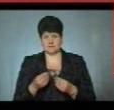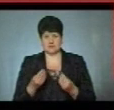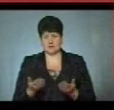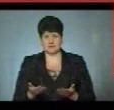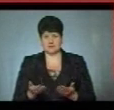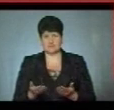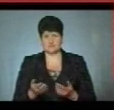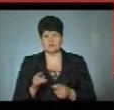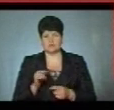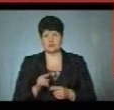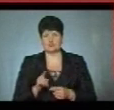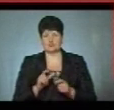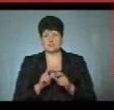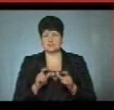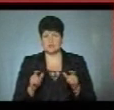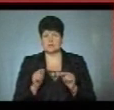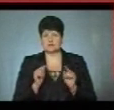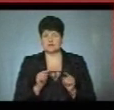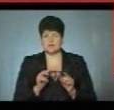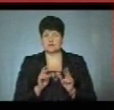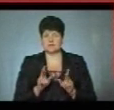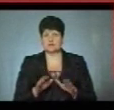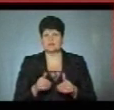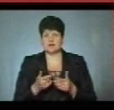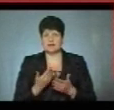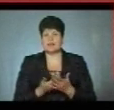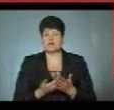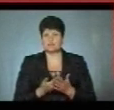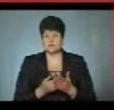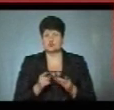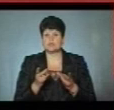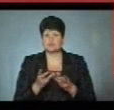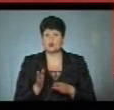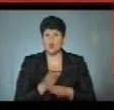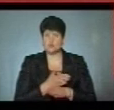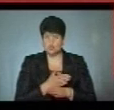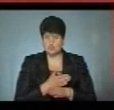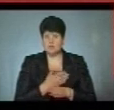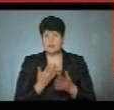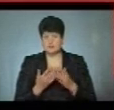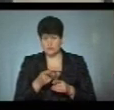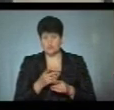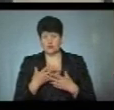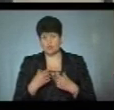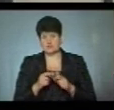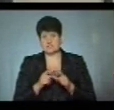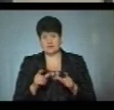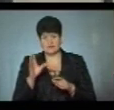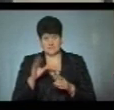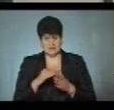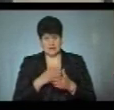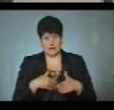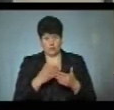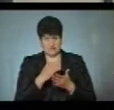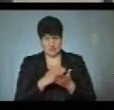ми не дали ще всім дозвіл. Тому що заклади, вони, як, їм дали рекомендації, що необхідно усунути. Якщо оздоровчий заклад цих всіх рекомендацій